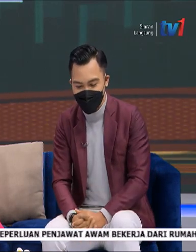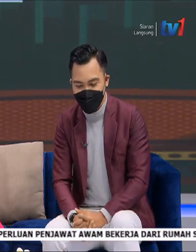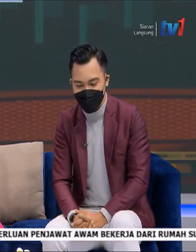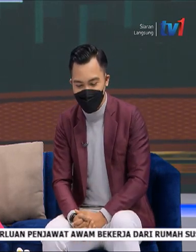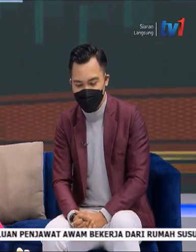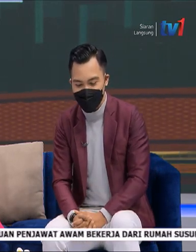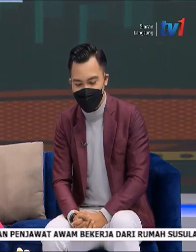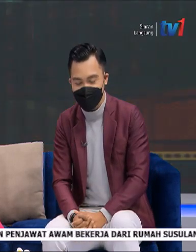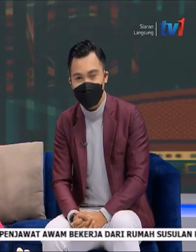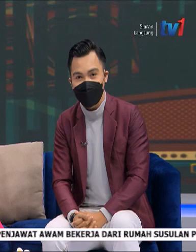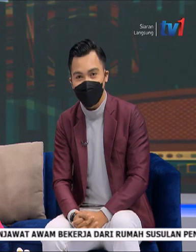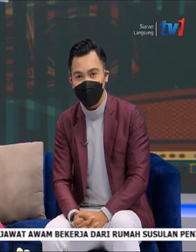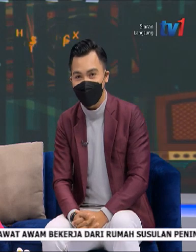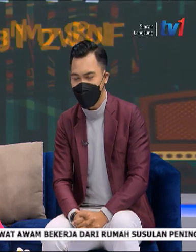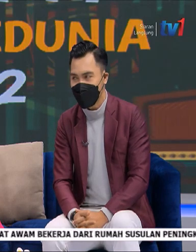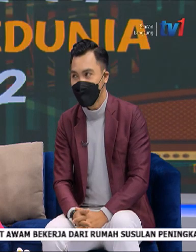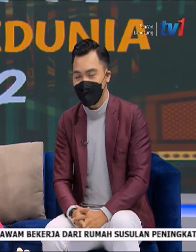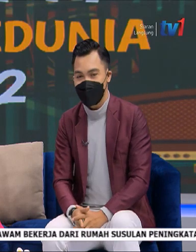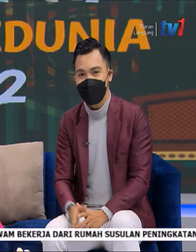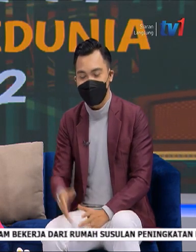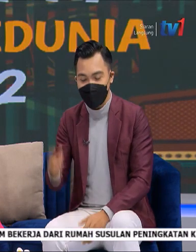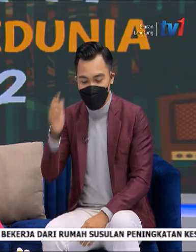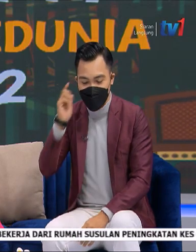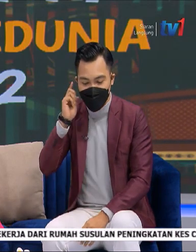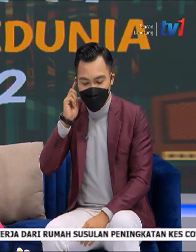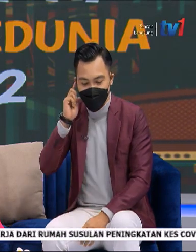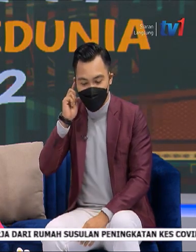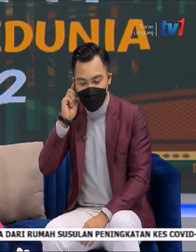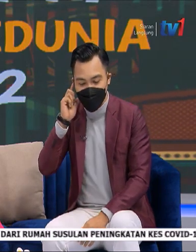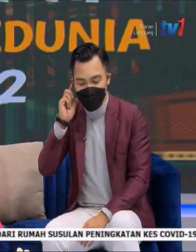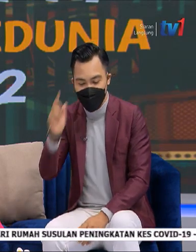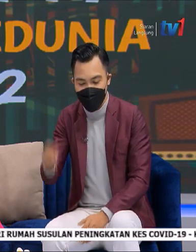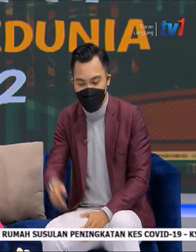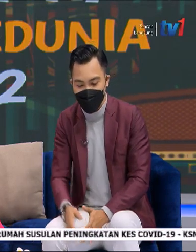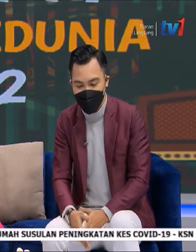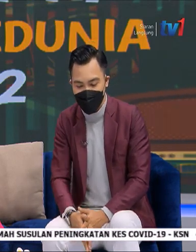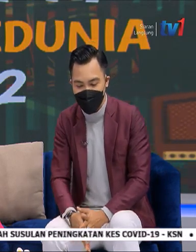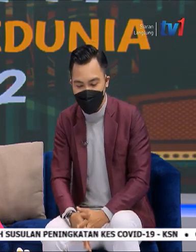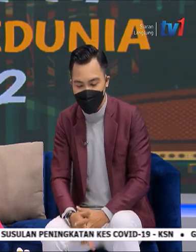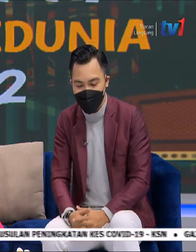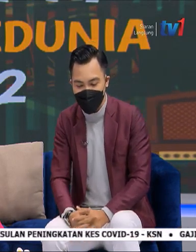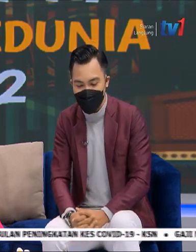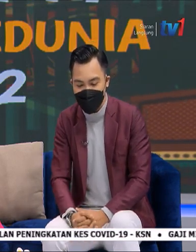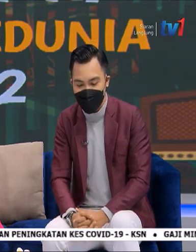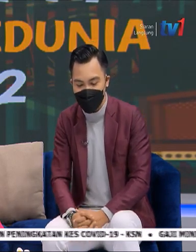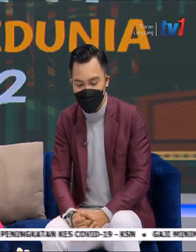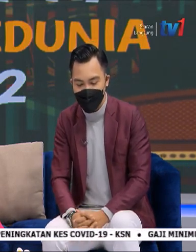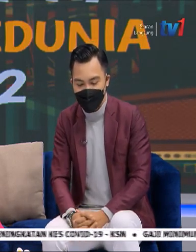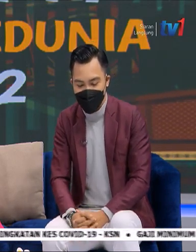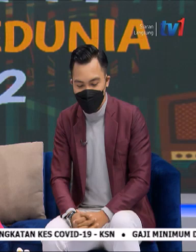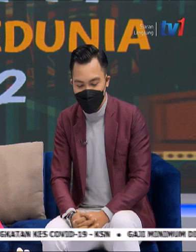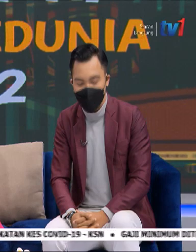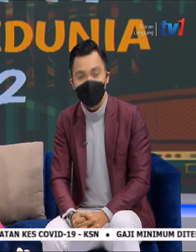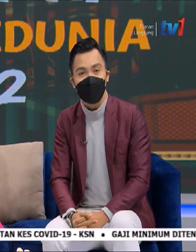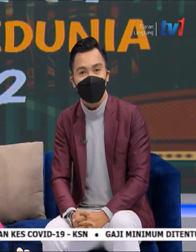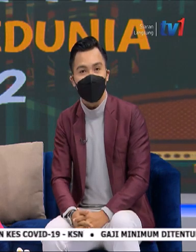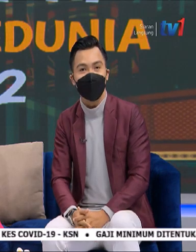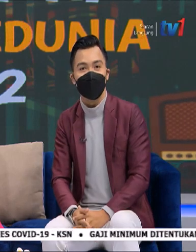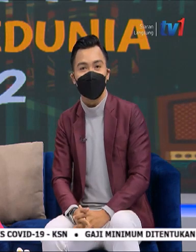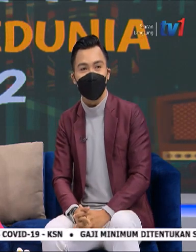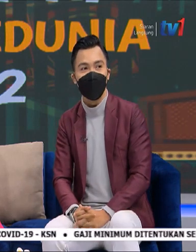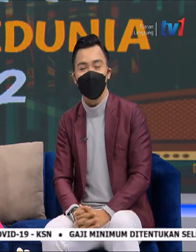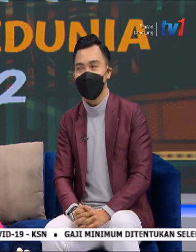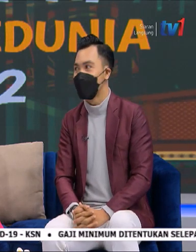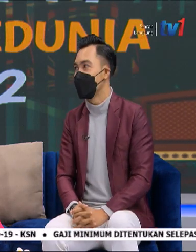saja bersama dengan rakan kita di Sarawak FM. Sekiranya sudah bersedia, kita akan bersama dengan rakan-rakan DJ kita dan juga